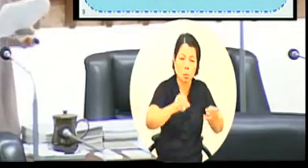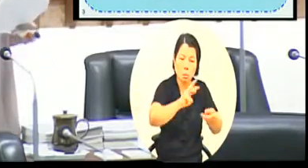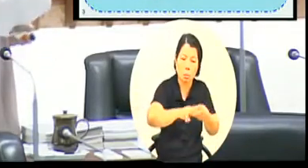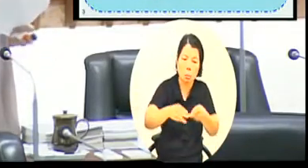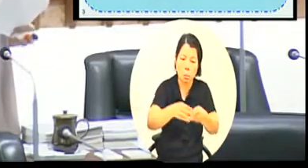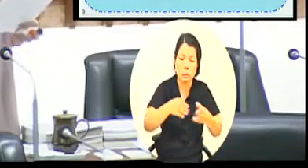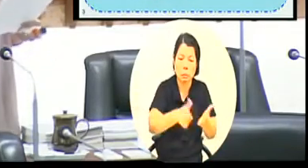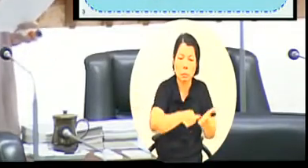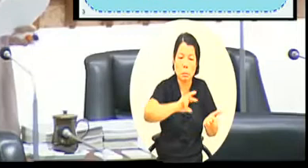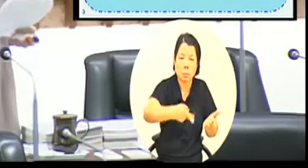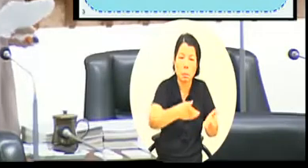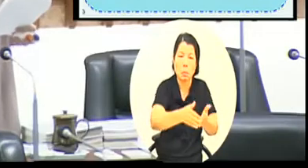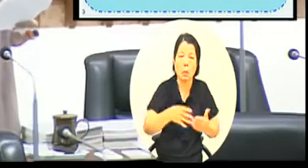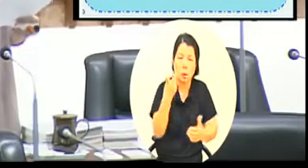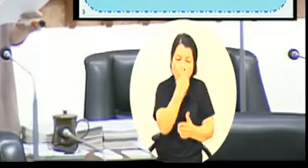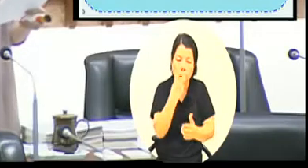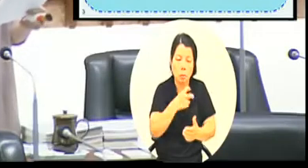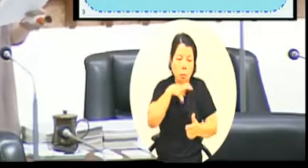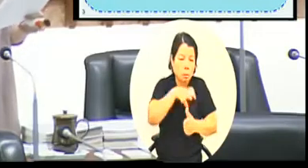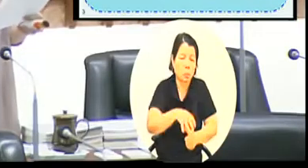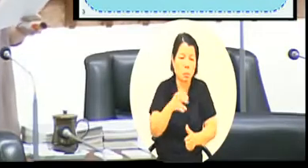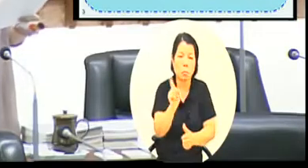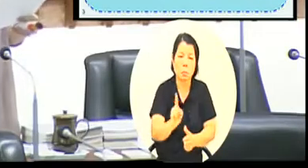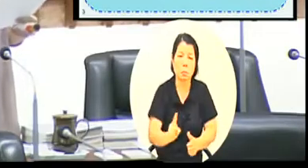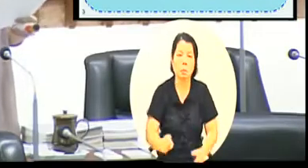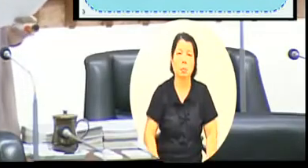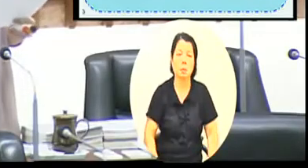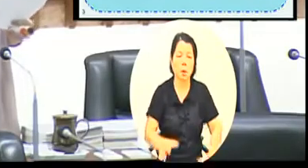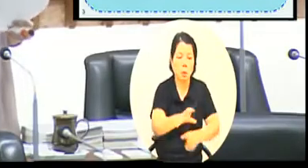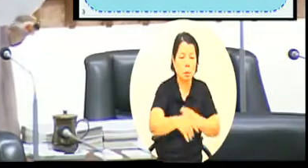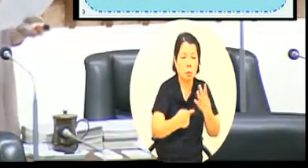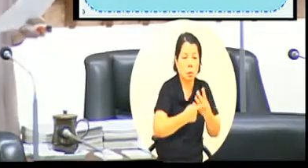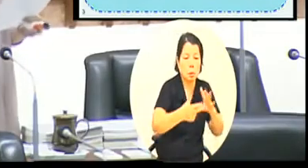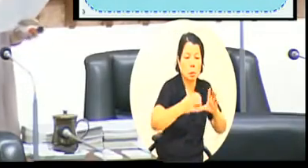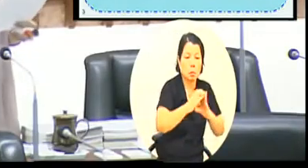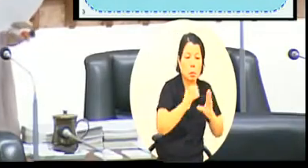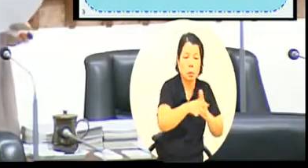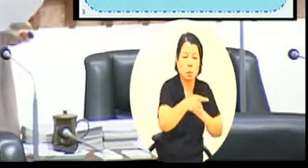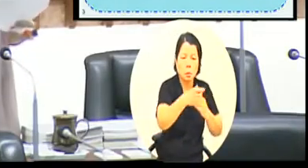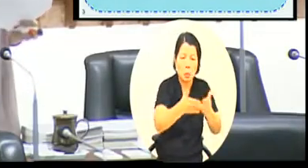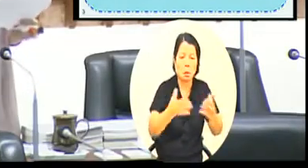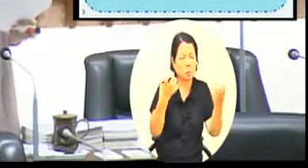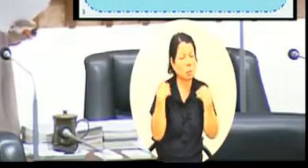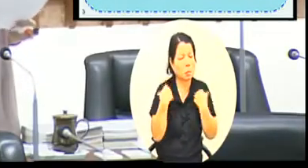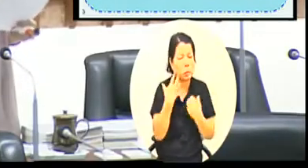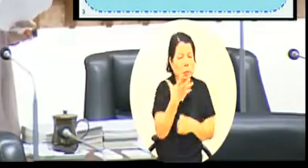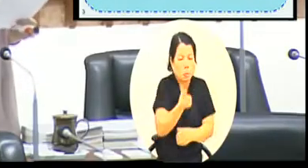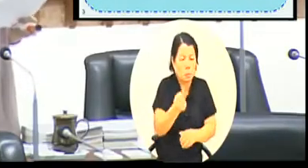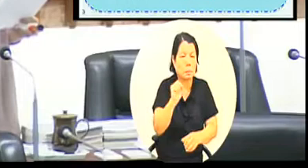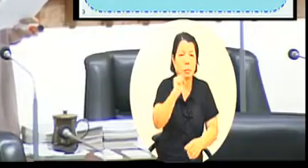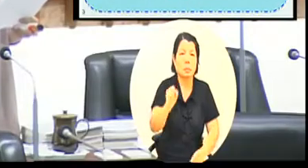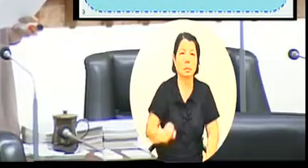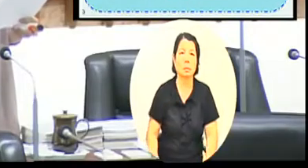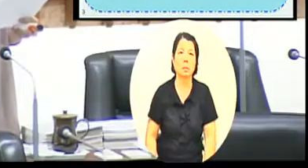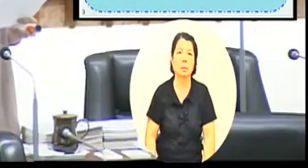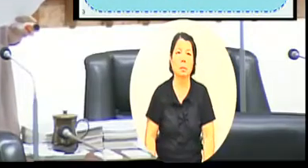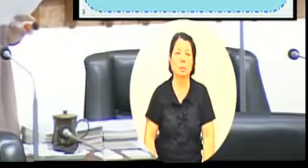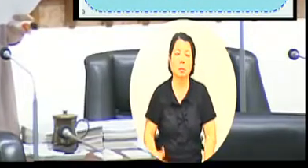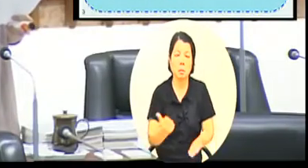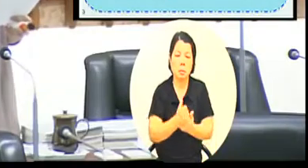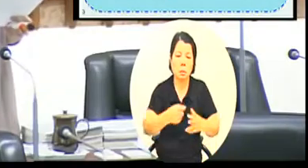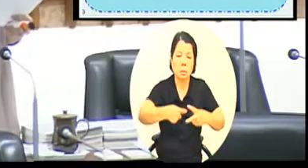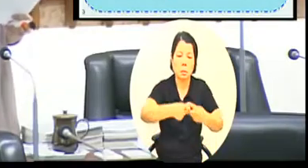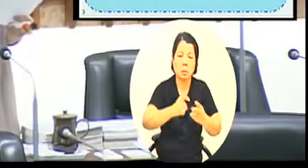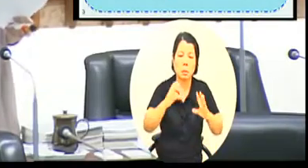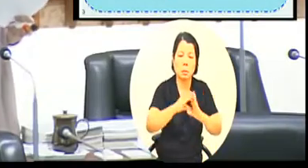我们这边管制的是如何，然后我们农业局这部分可能也管不到这边来，所以在这边请那个李局